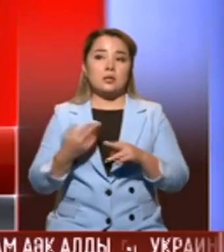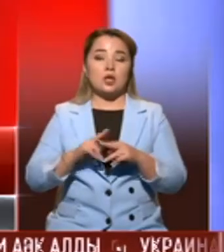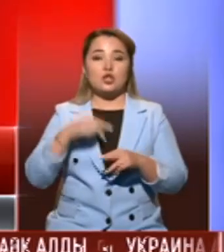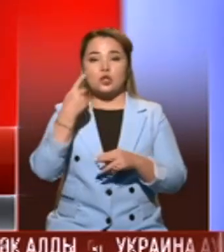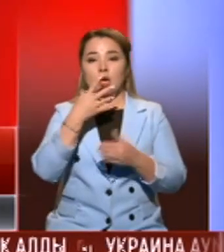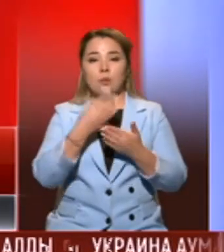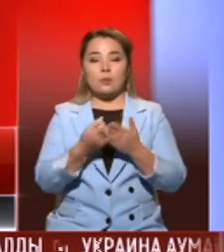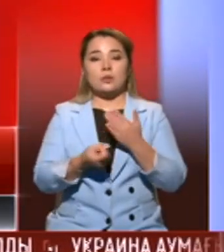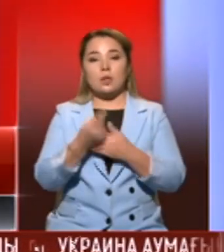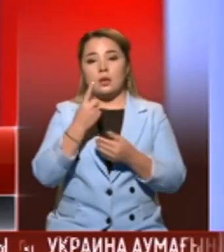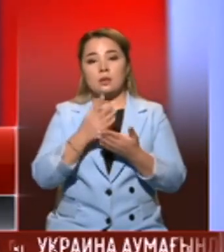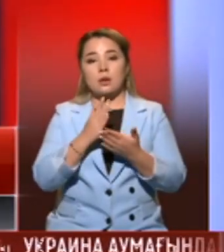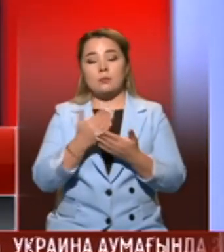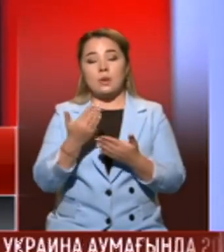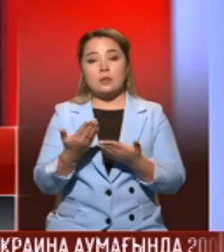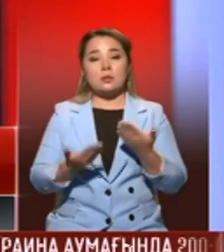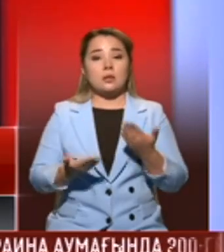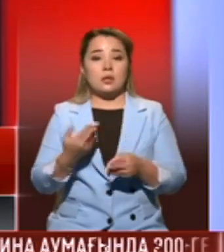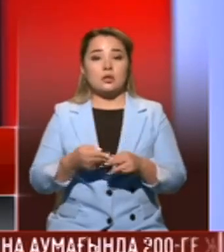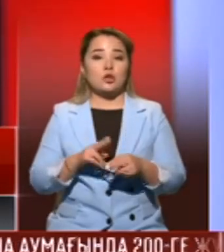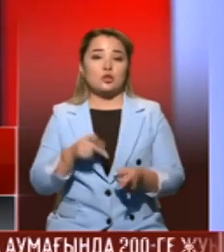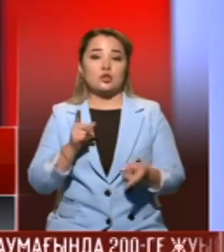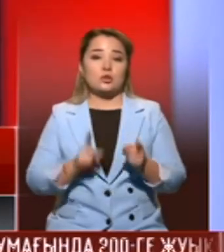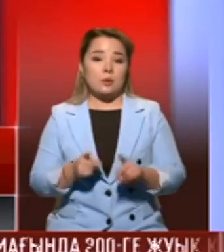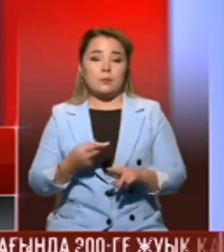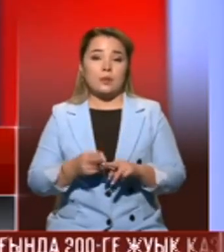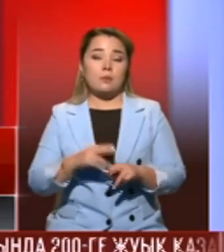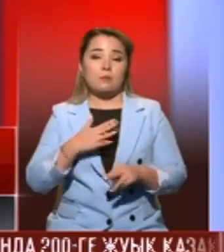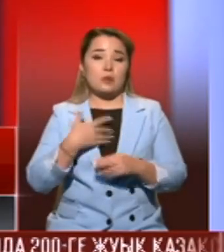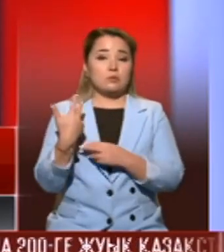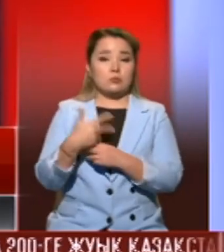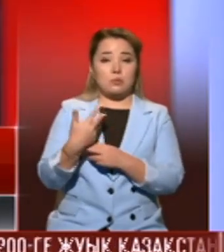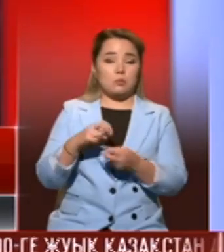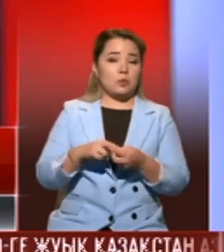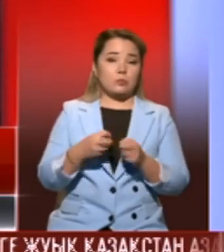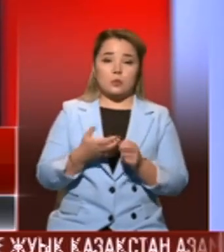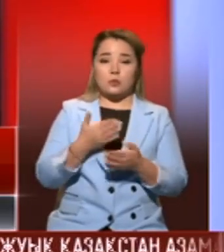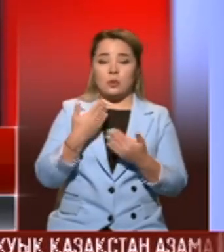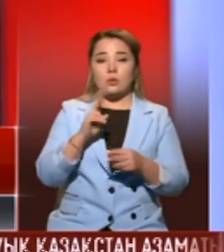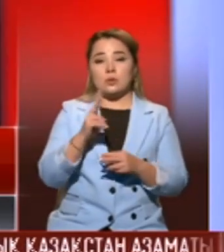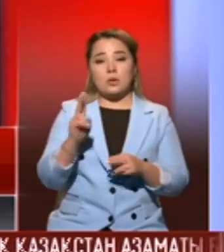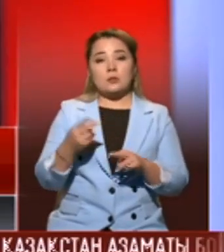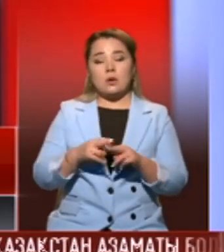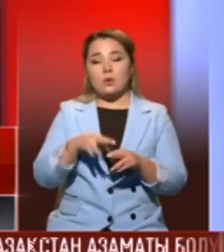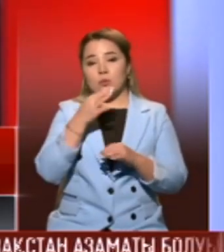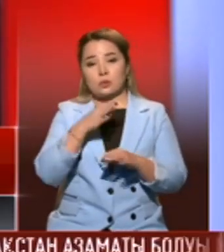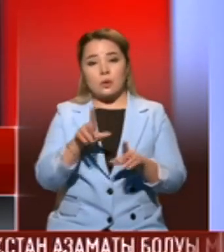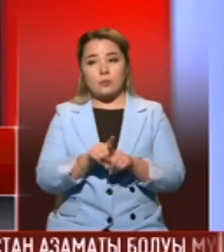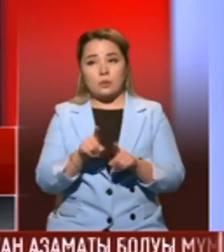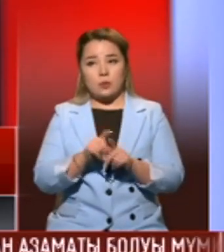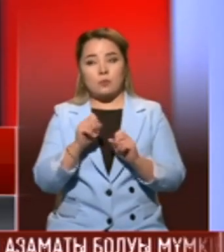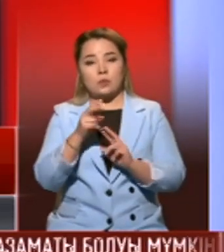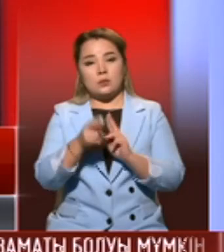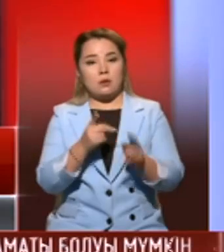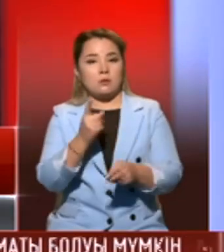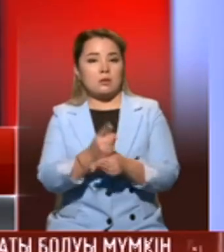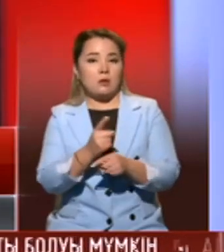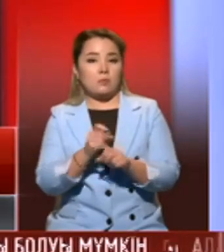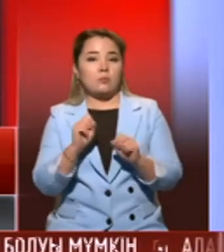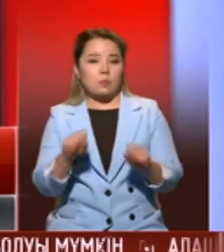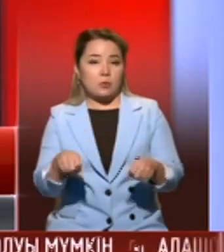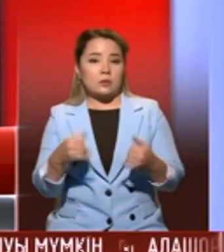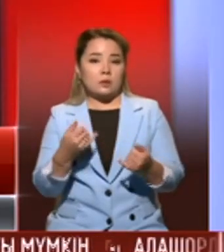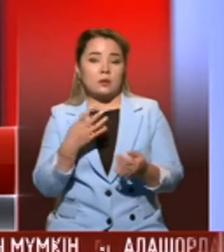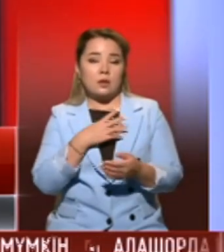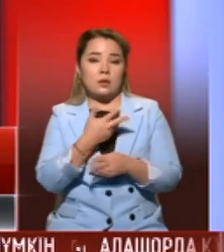жекелеген мәселе туындайтын болса, шынымен де арасынан мені түсіріп жатса проблем жоқ, бірақ бір адамға ұнамайтын болса, ол келіп тыйым салады. Кейде болады,